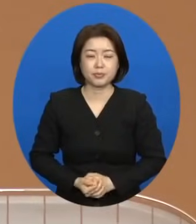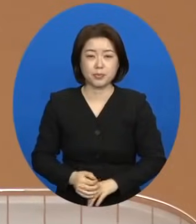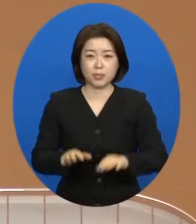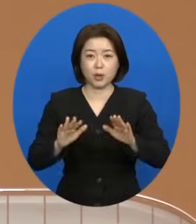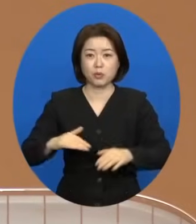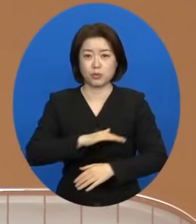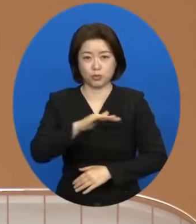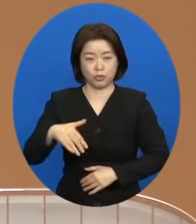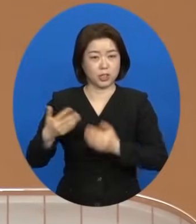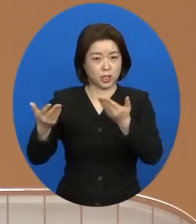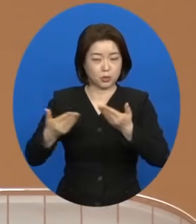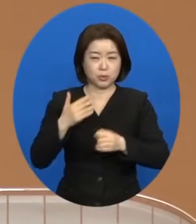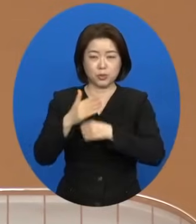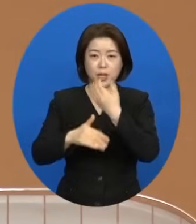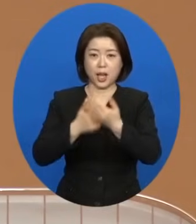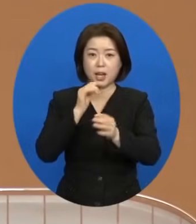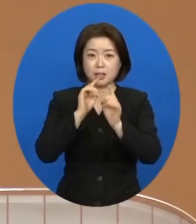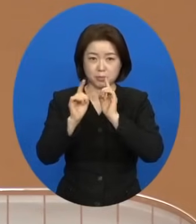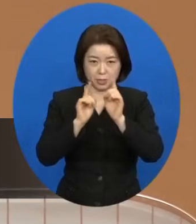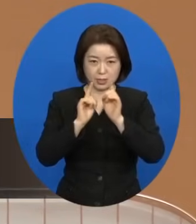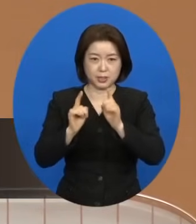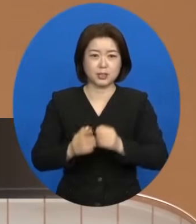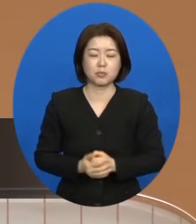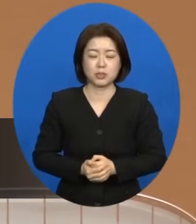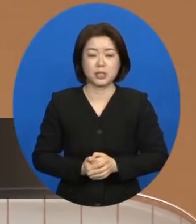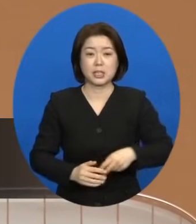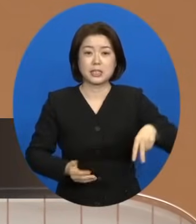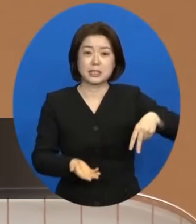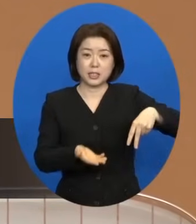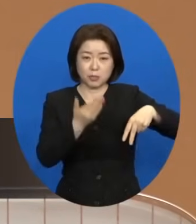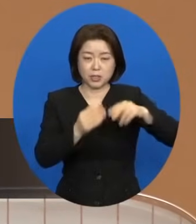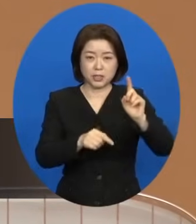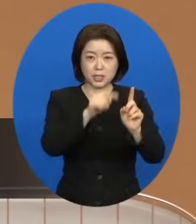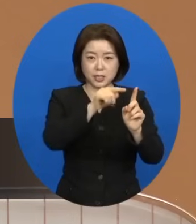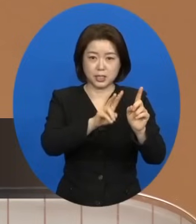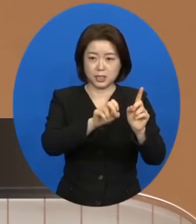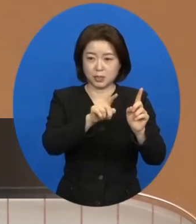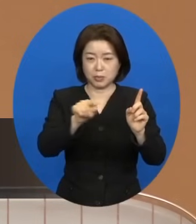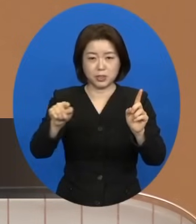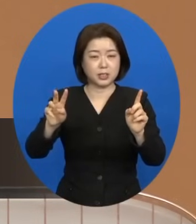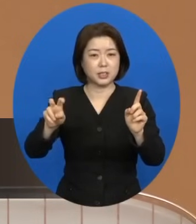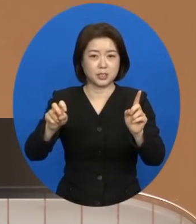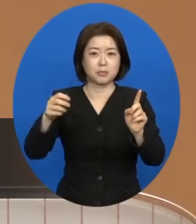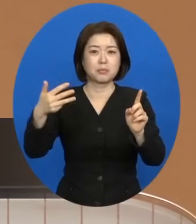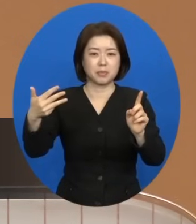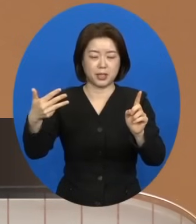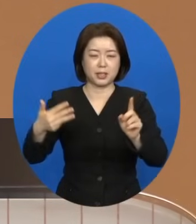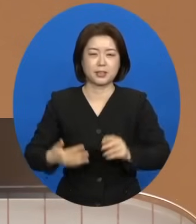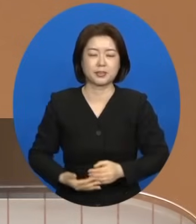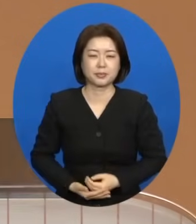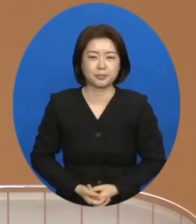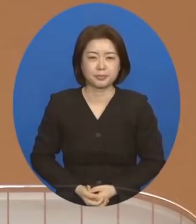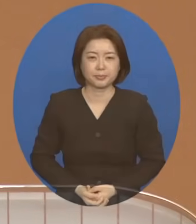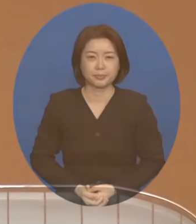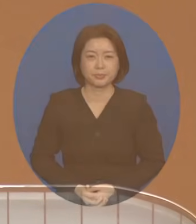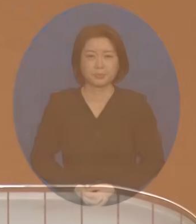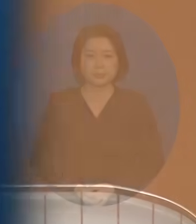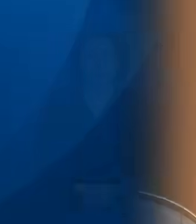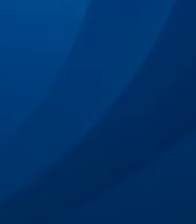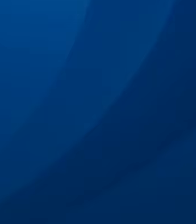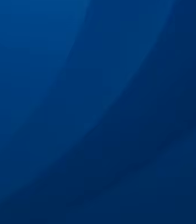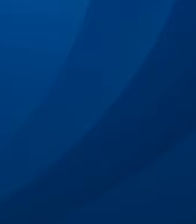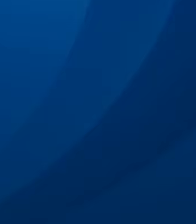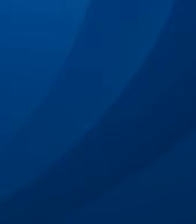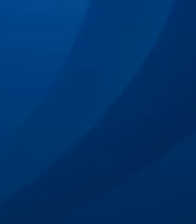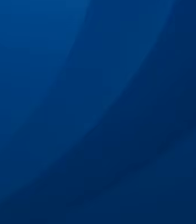오늘 우리에게 주시는 하나님의 말씀은 사무엘상 1장 21절에서 28절의 말씀입니다